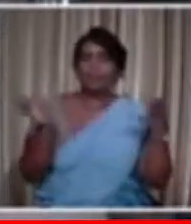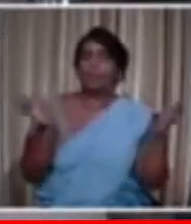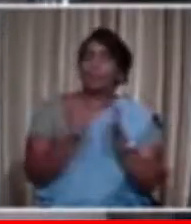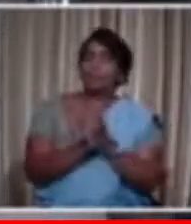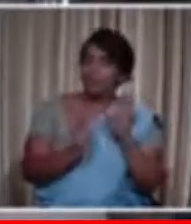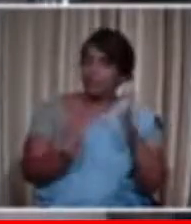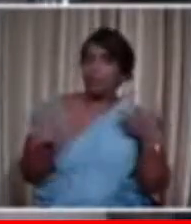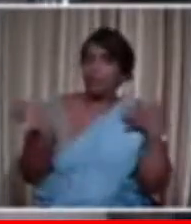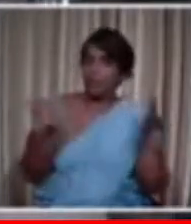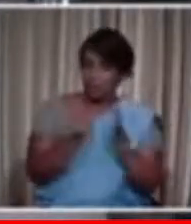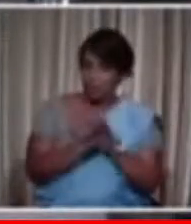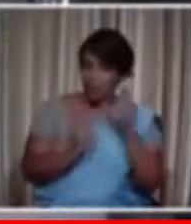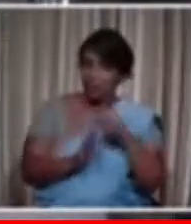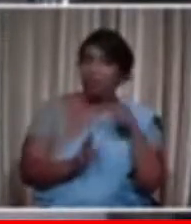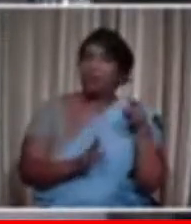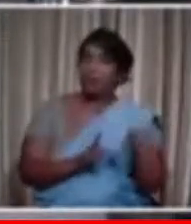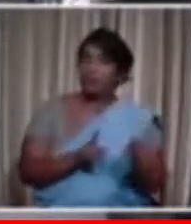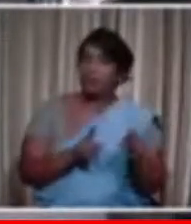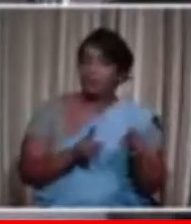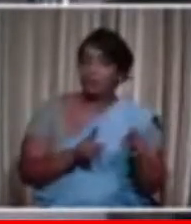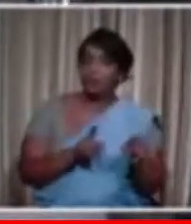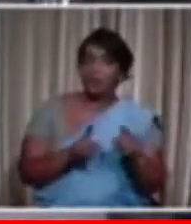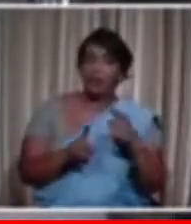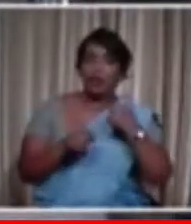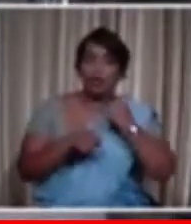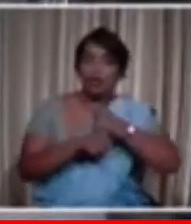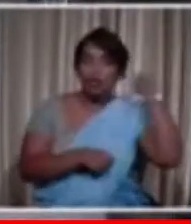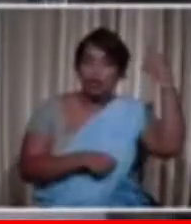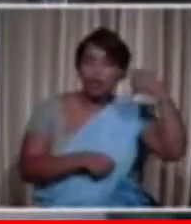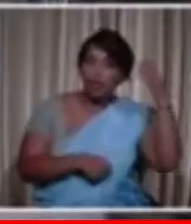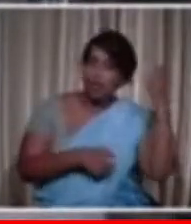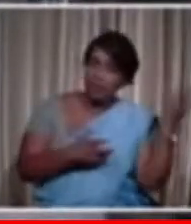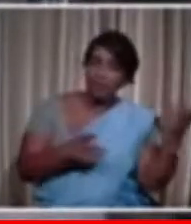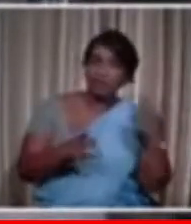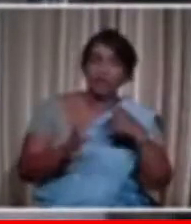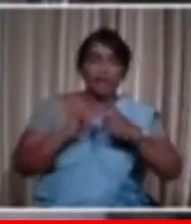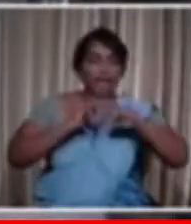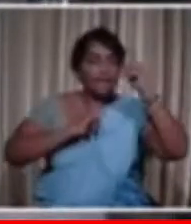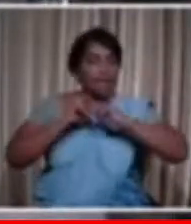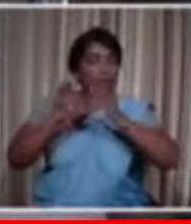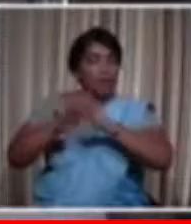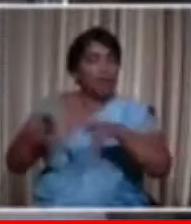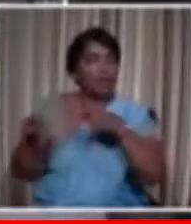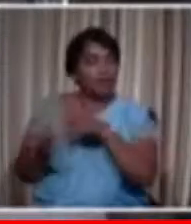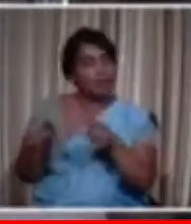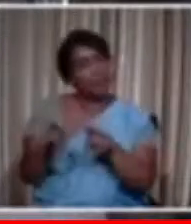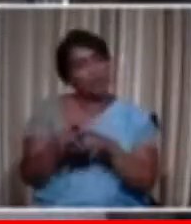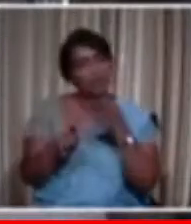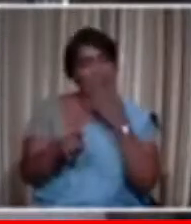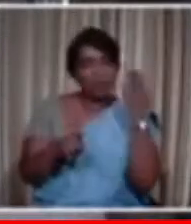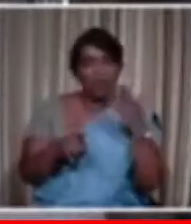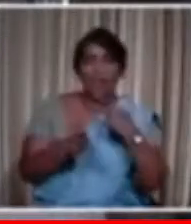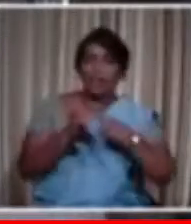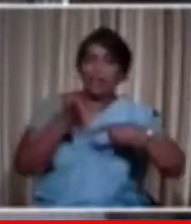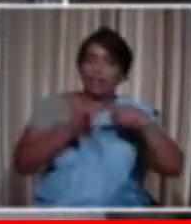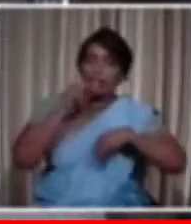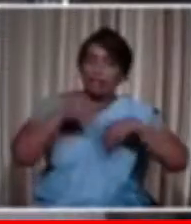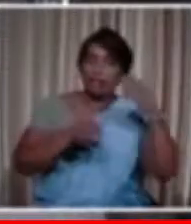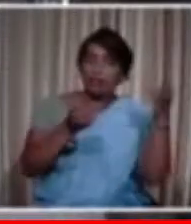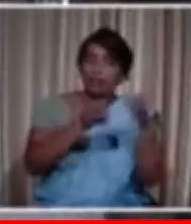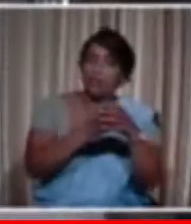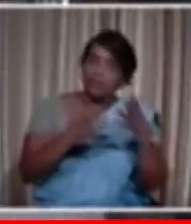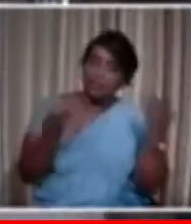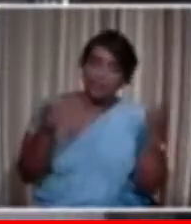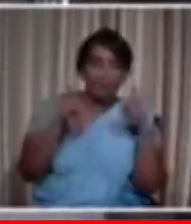ගරු කථානායකතුමනි ඒක ගෝල් ෆේස් එකේ වෙන්න පුළුවන් අන්තර්විශ්වවිද්‍යාල ශිෂ්‍ය බල මණ්ඩලෙ වෙන්න පුළුවන් දේශපාලන පක්ෂයකට